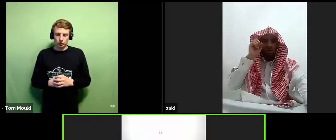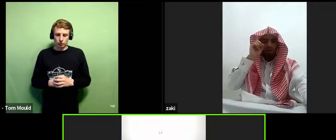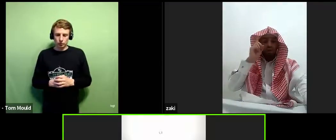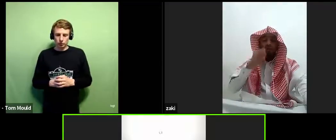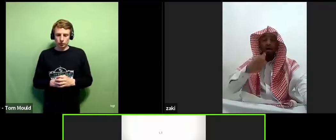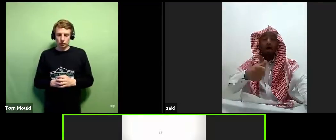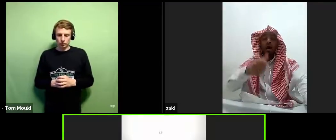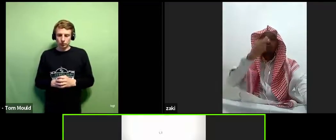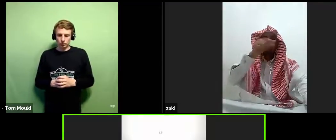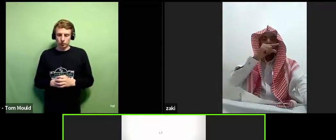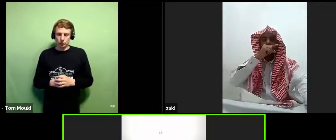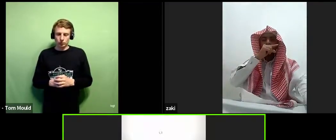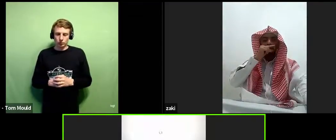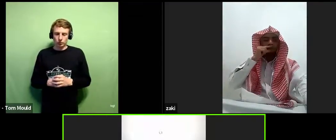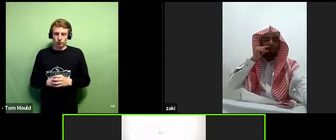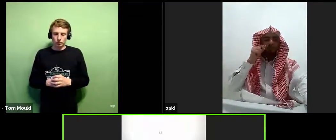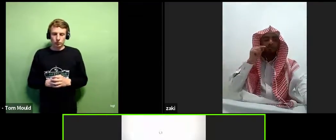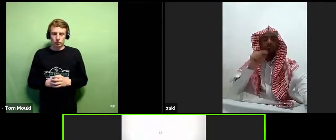كنتم